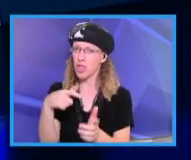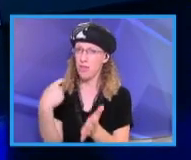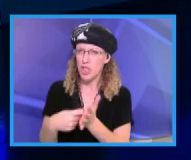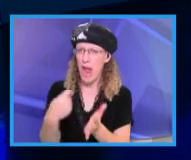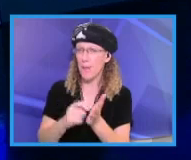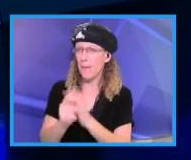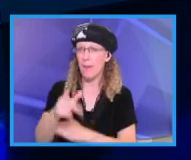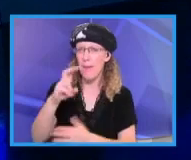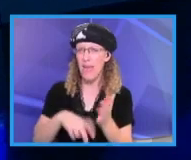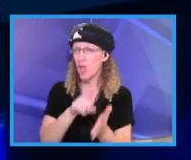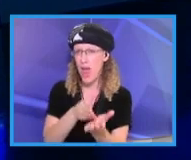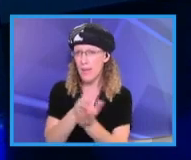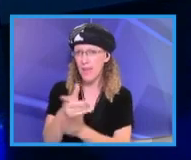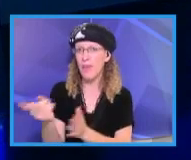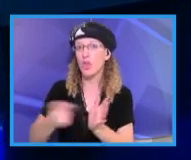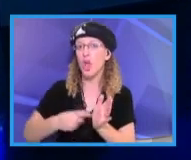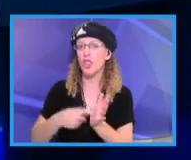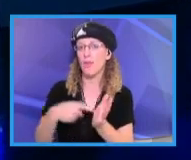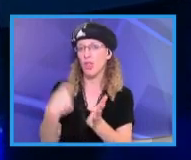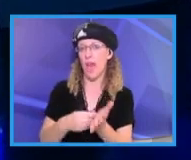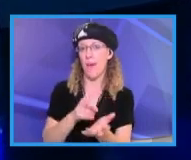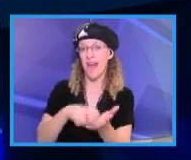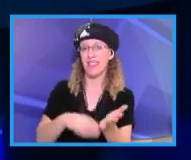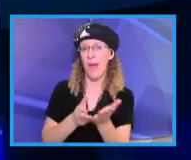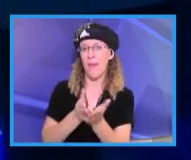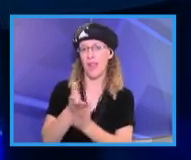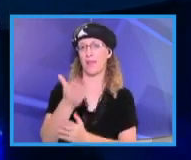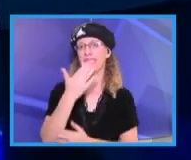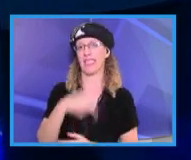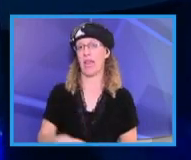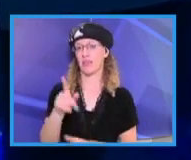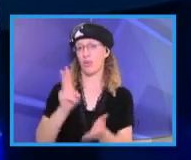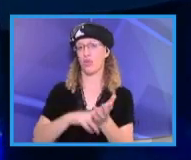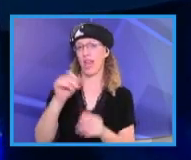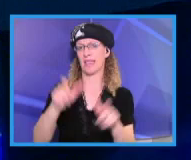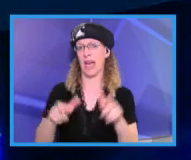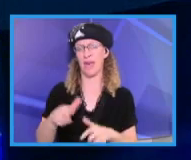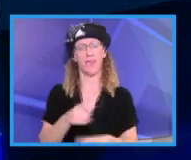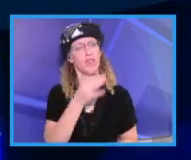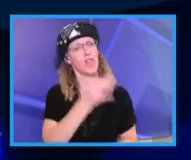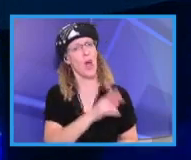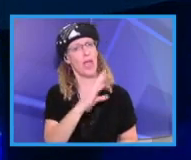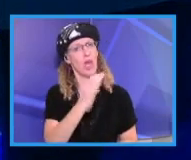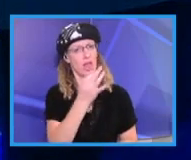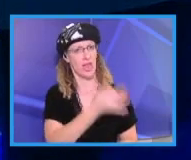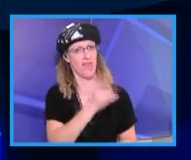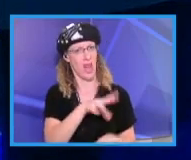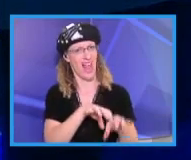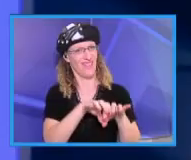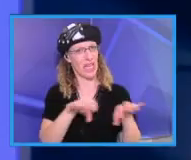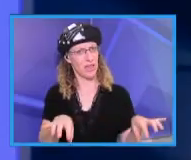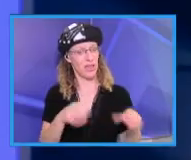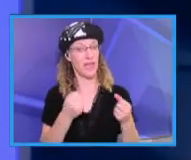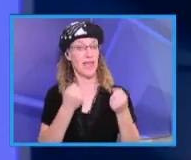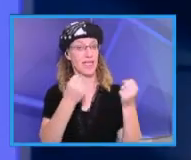מס לא אמת, והם דורשים לשלם מס אמת במדינת ישראל. זה הזכות של האזרחים. השאלה, רועי כהן, אם אפשר בעצם להפריד בין